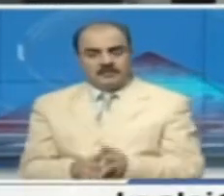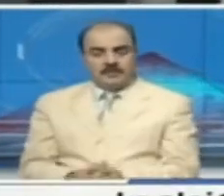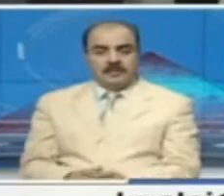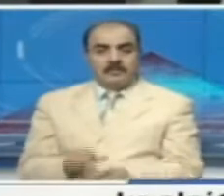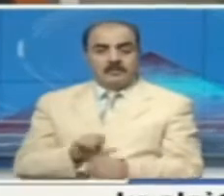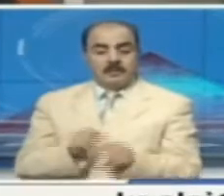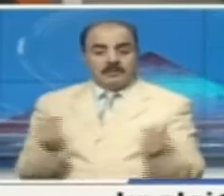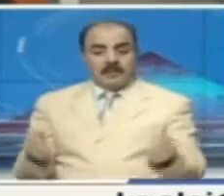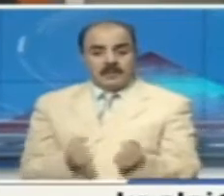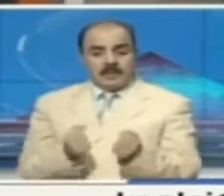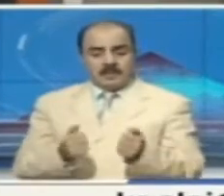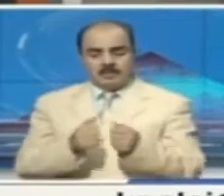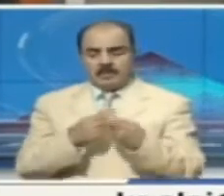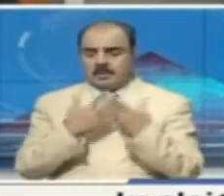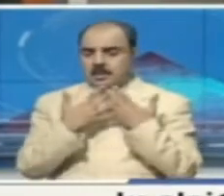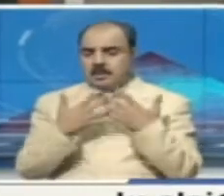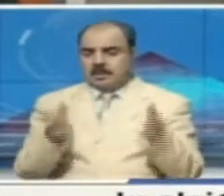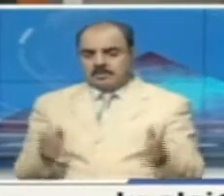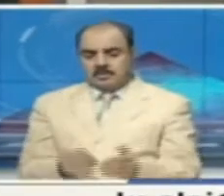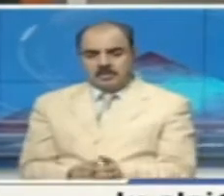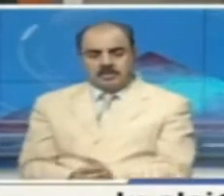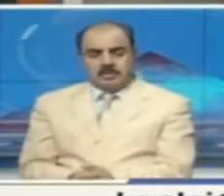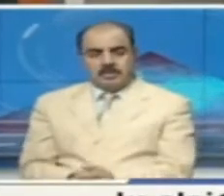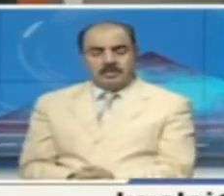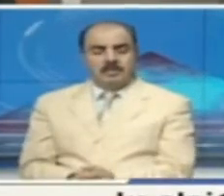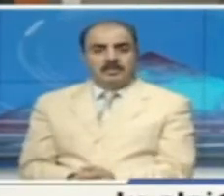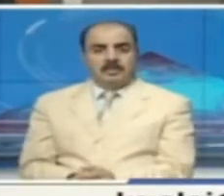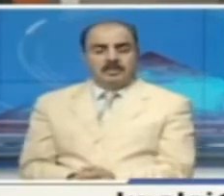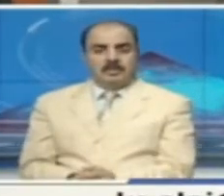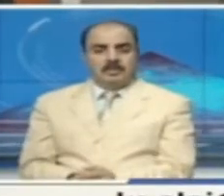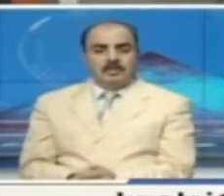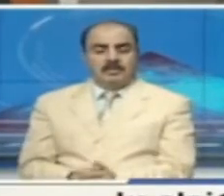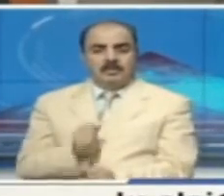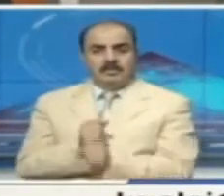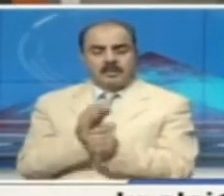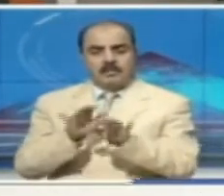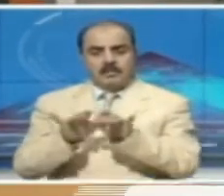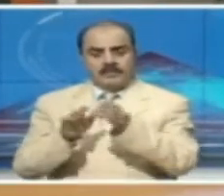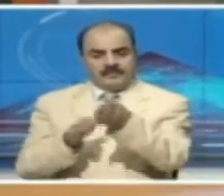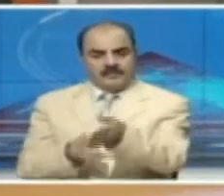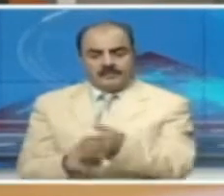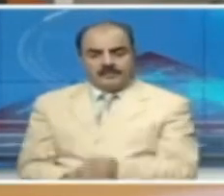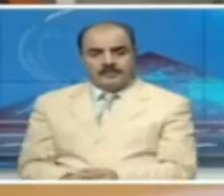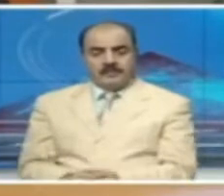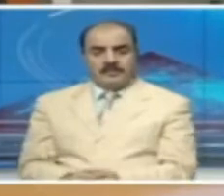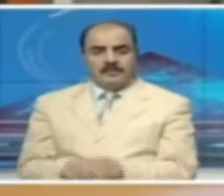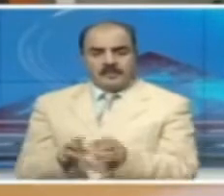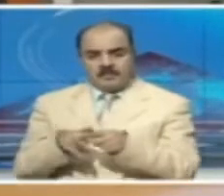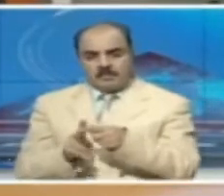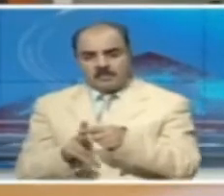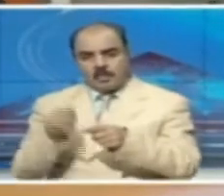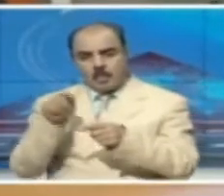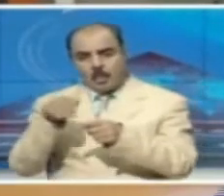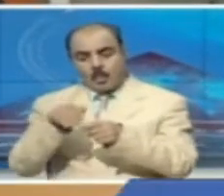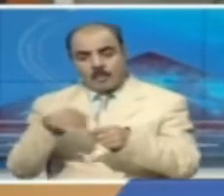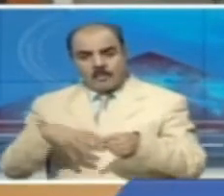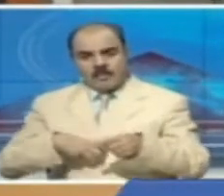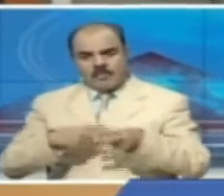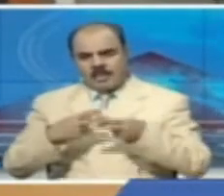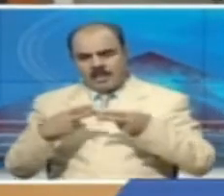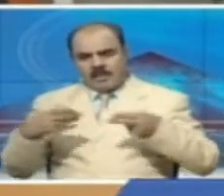هو ده بيدرب على PLC، PLC ده خاص بالبرمجة، البرمجة بتاعة المكن